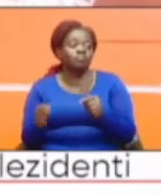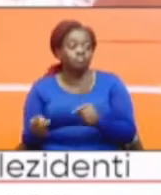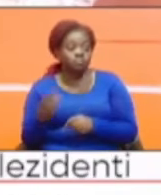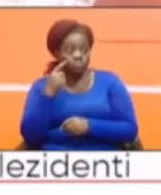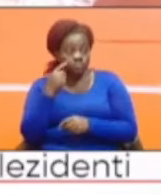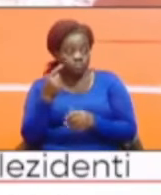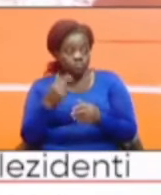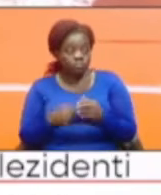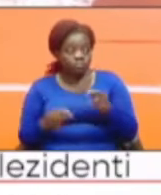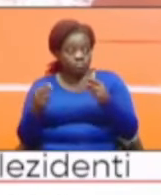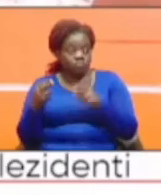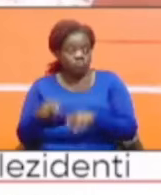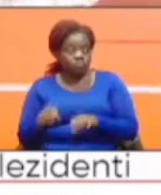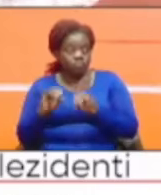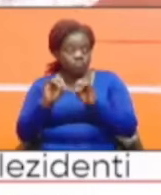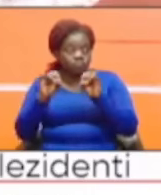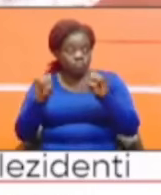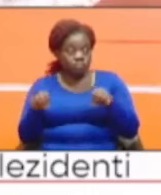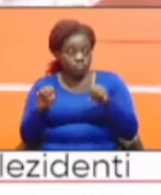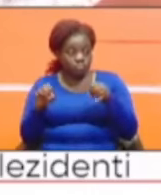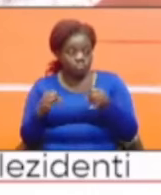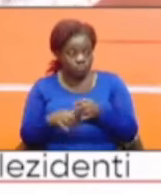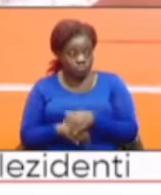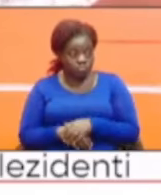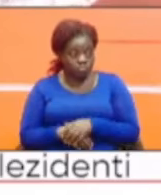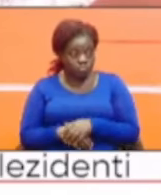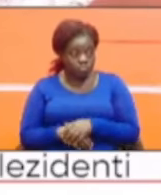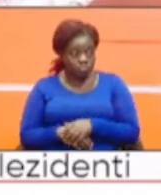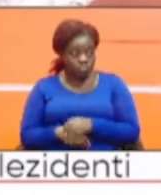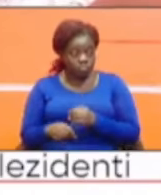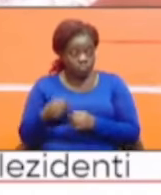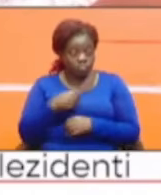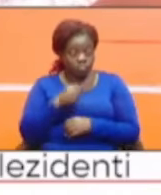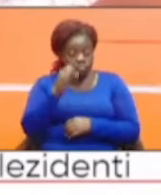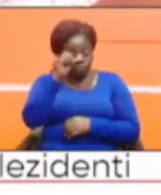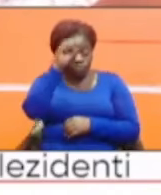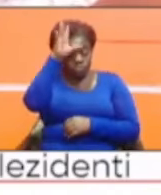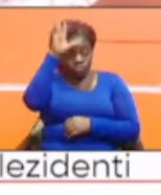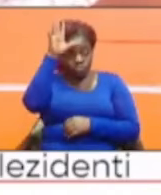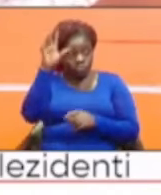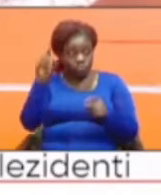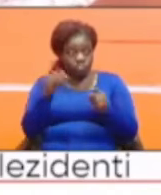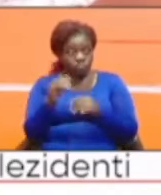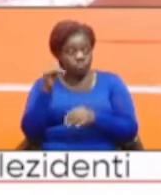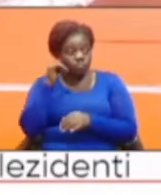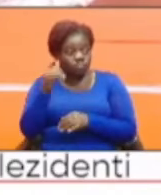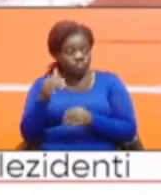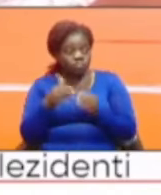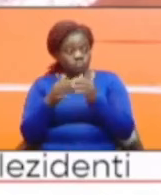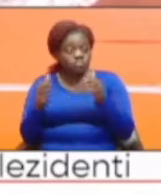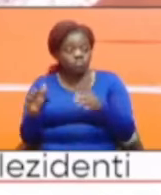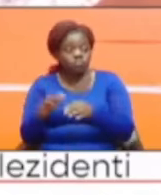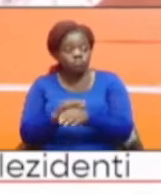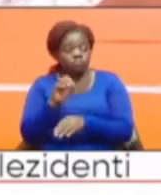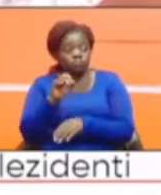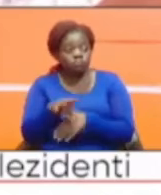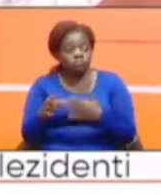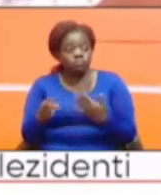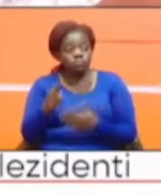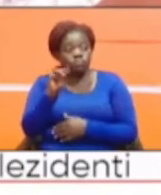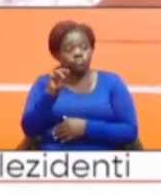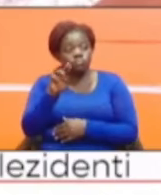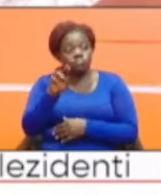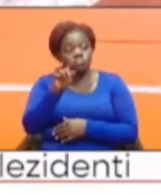nendaba ekyabadde ku mawulire era kyankase okubira akulira mawulire ga Bukedde mwami